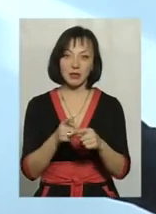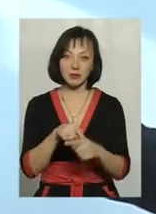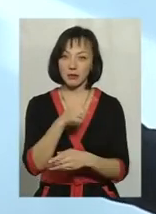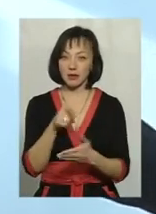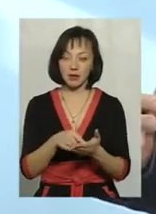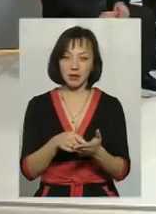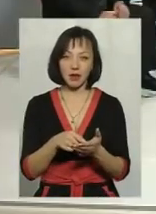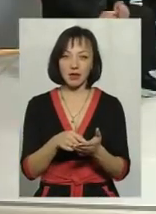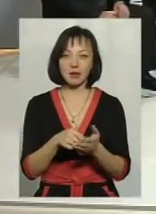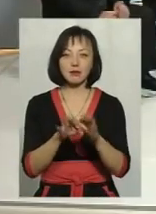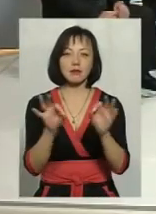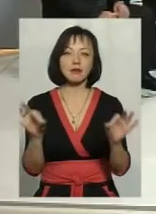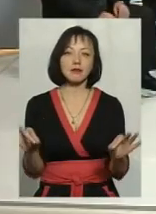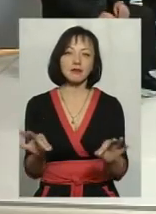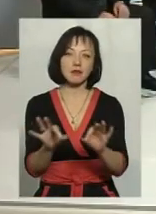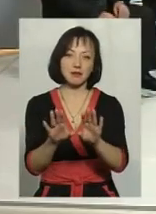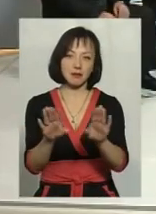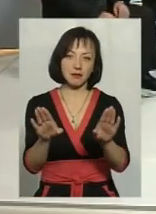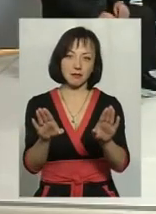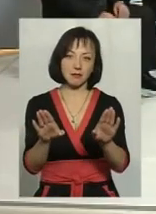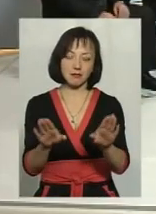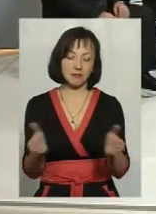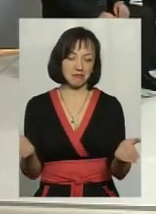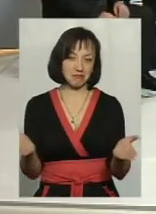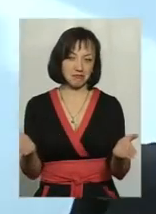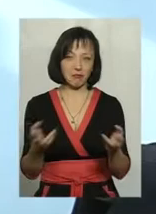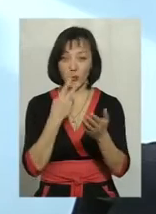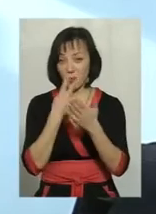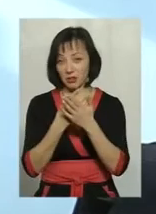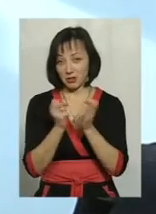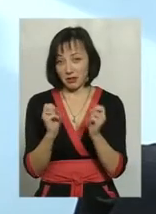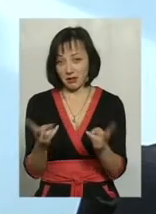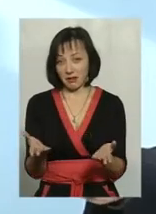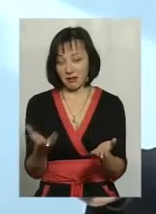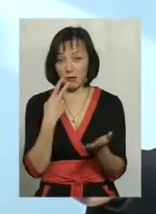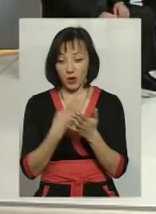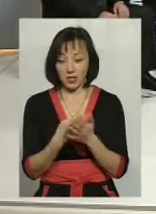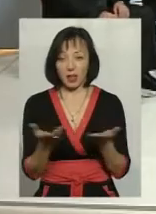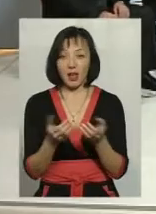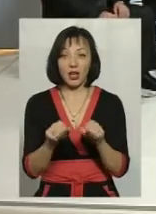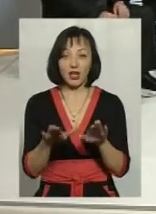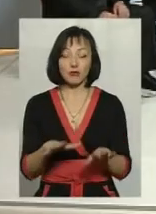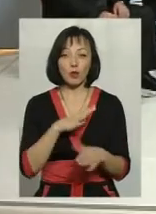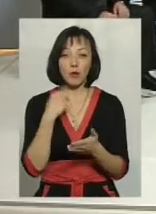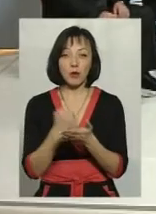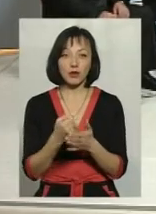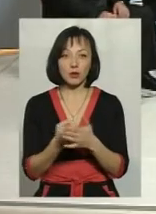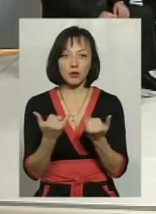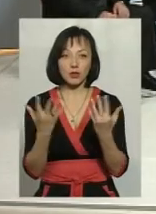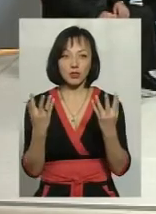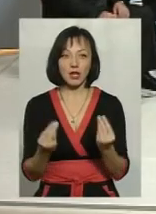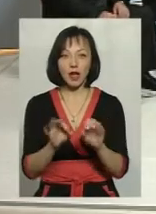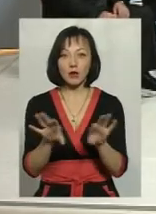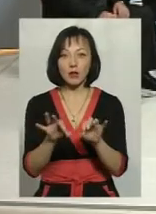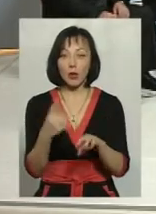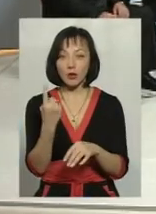питання, приймати ніяк відповідні рішення. Чому ж? Як? Так що... Покажіть. Покажіть, яке рішення було прийнято до сьогоднішнього дня. Я розказую